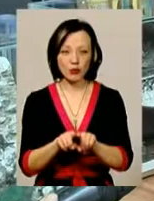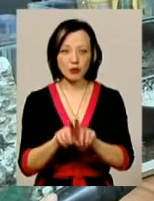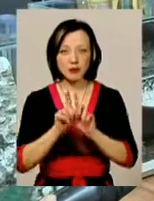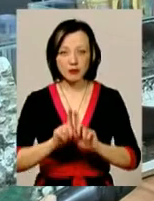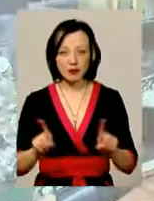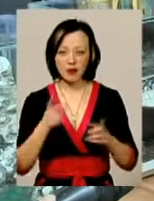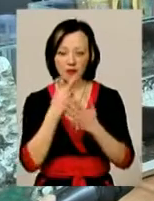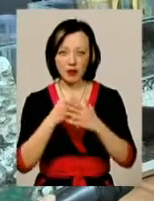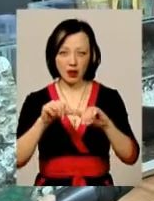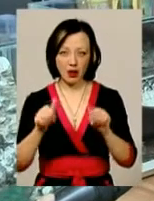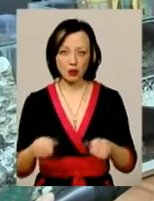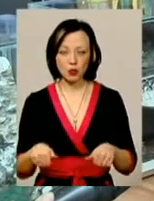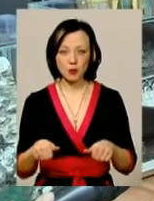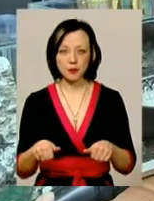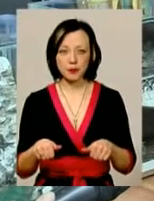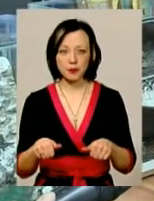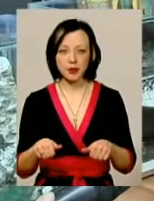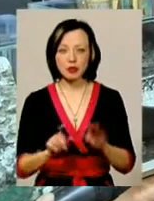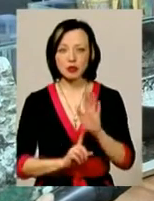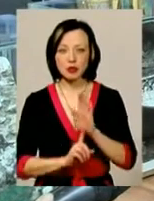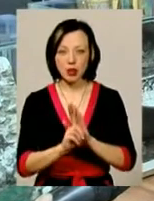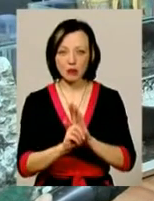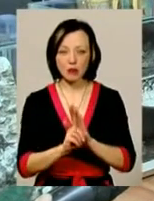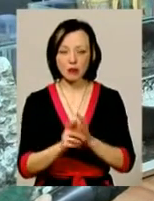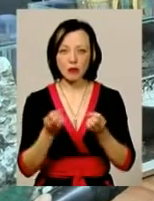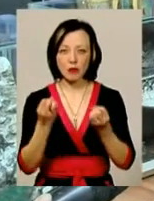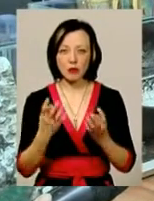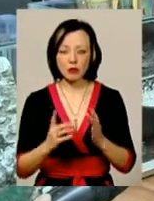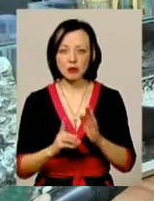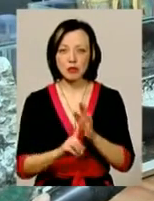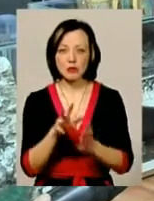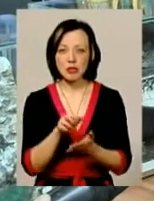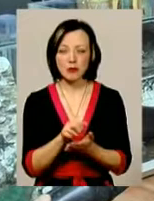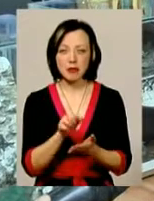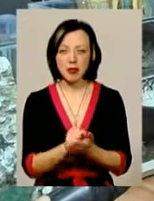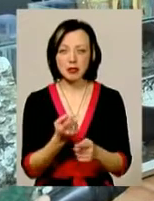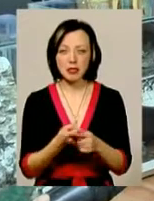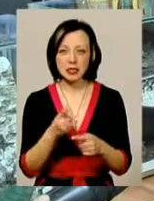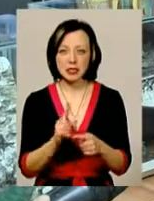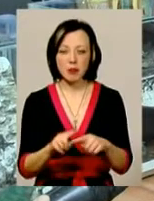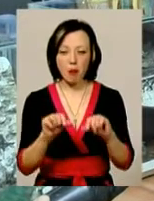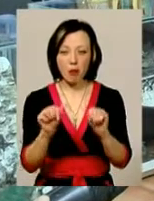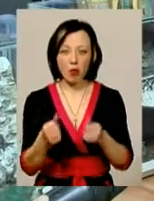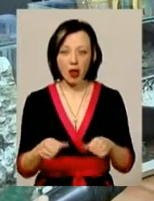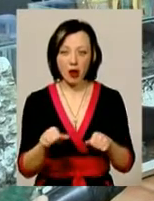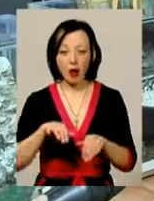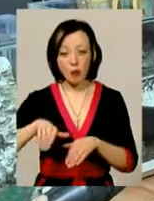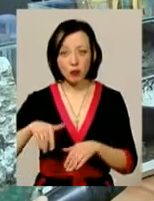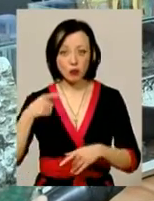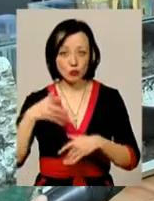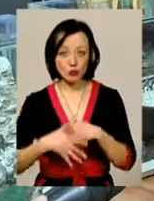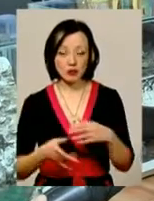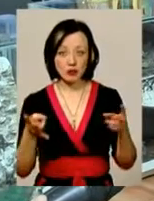автентичну вигляду. Тобто спочатку він просто почав займатися з цими моделями, а потім зрозумів, що